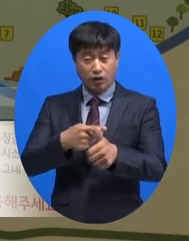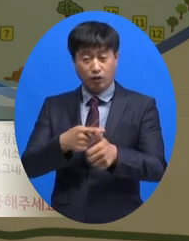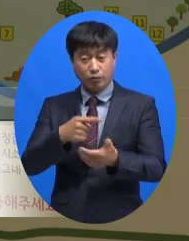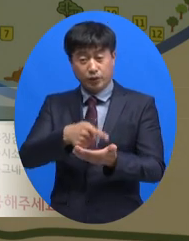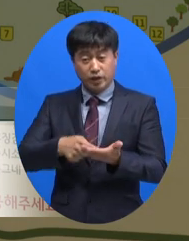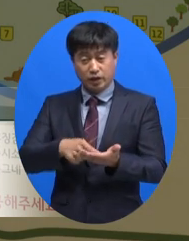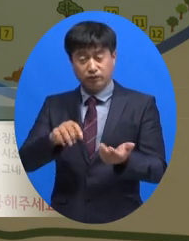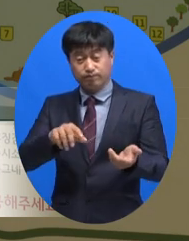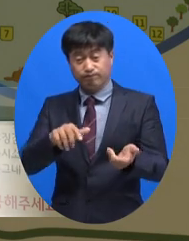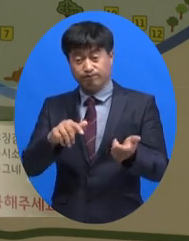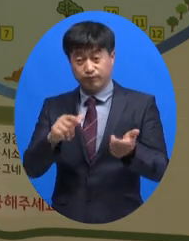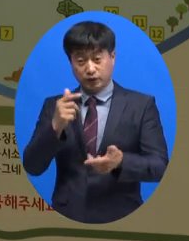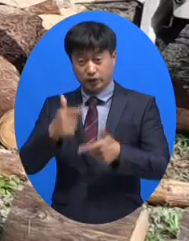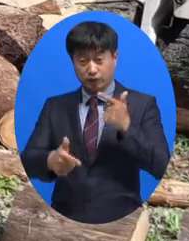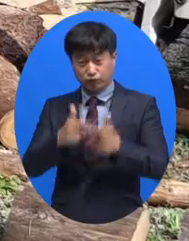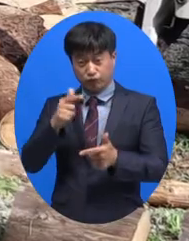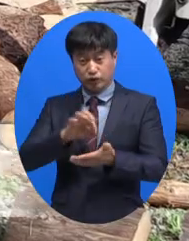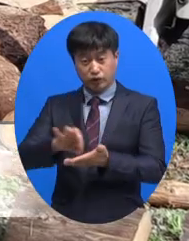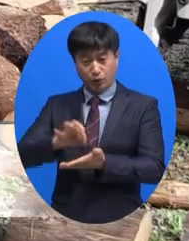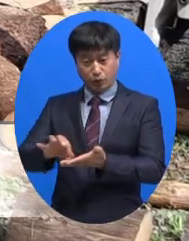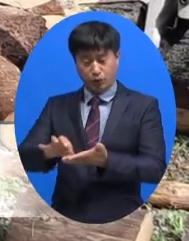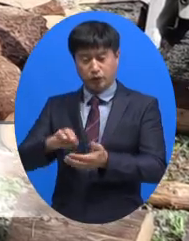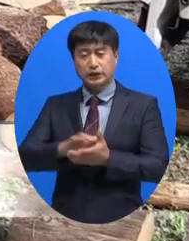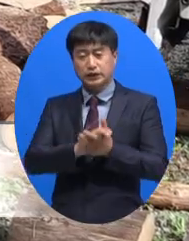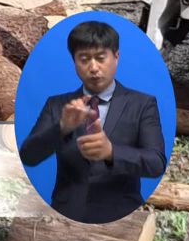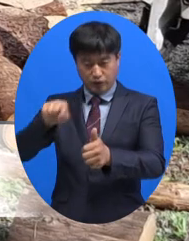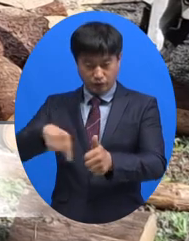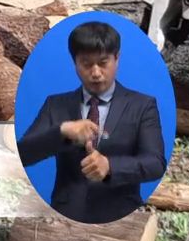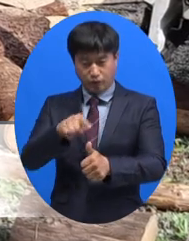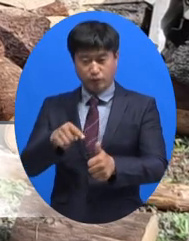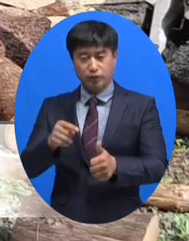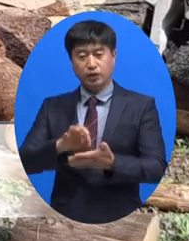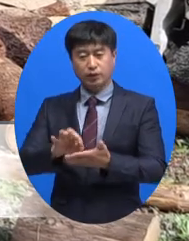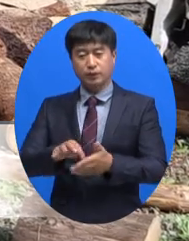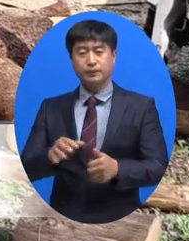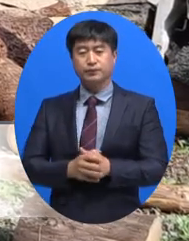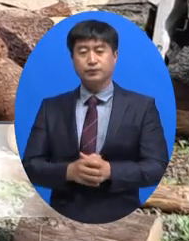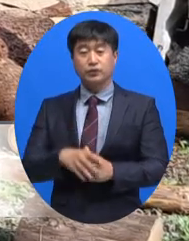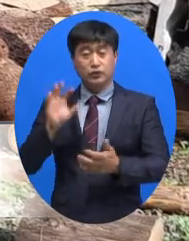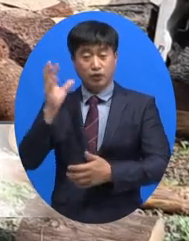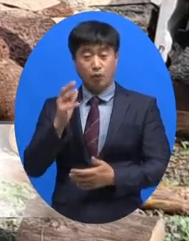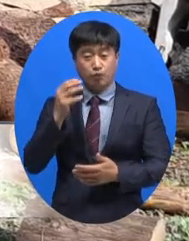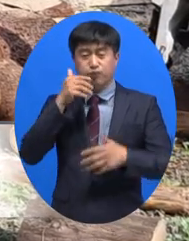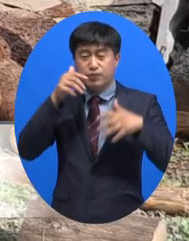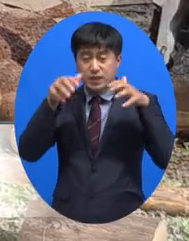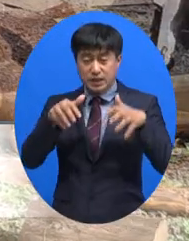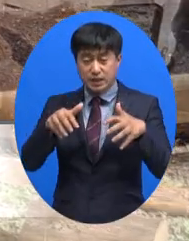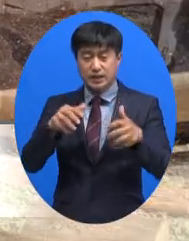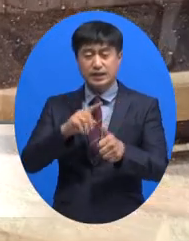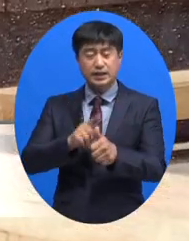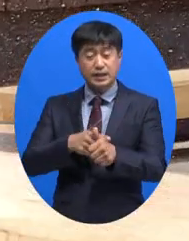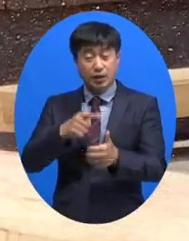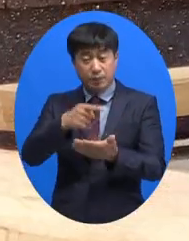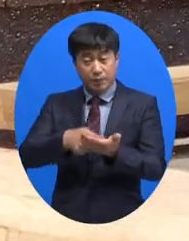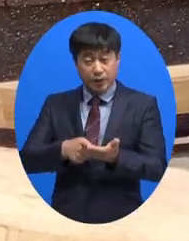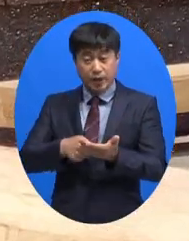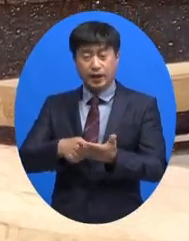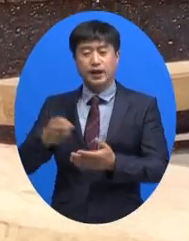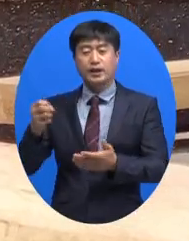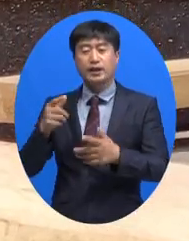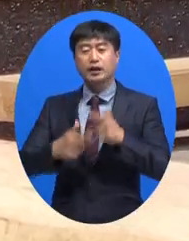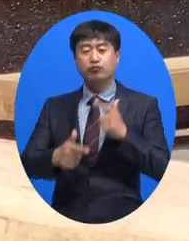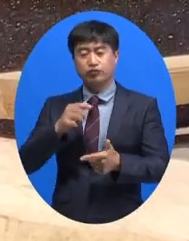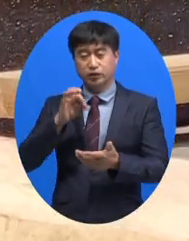친환경적으로 제작했다는 데 의미가 있습니다. 태풍 등 지난 2년간 이 숲에서 자연재해로 쓰러진 나무들을 재활용해 만든